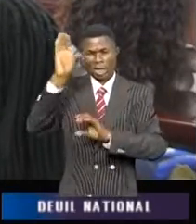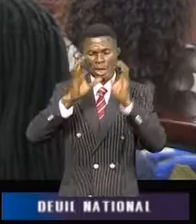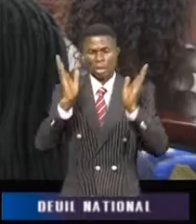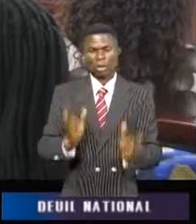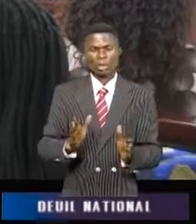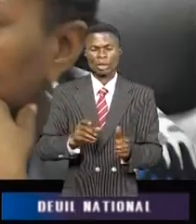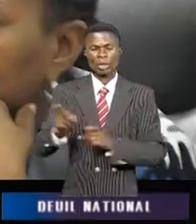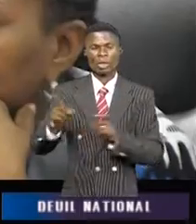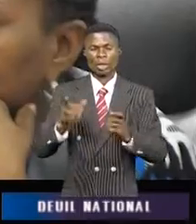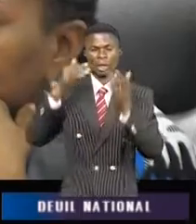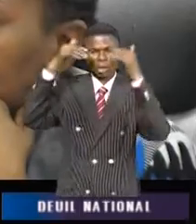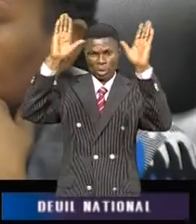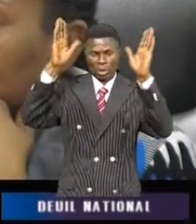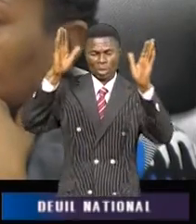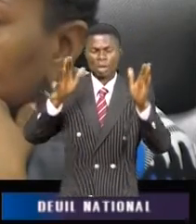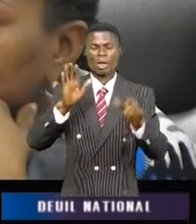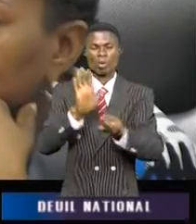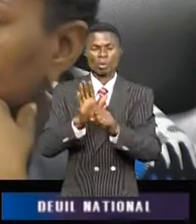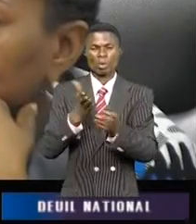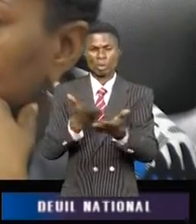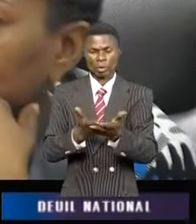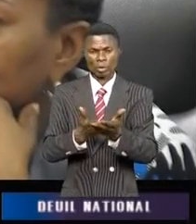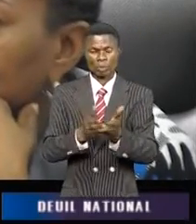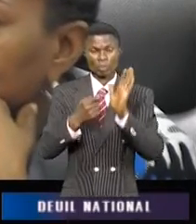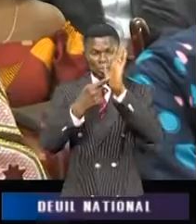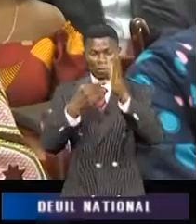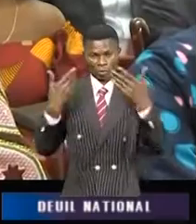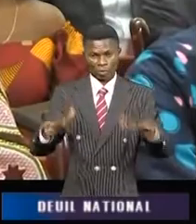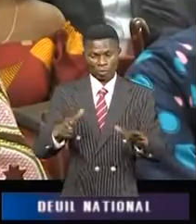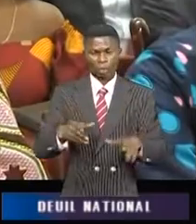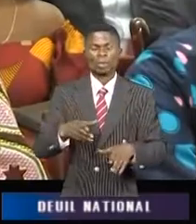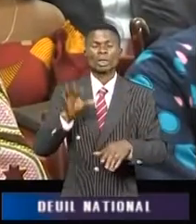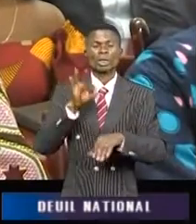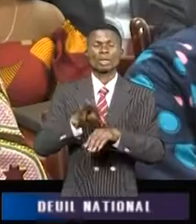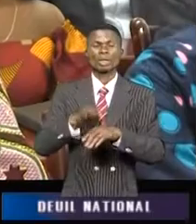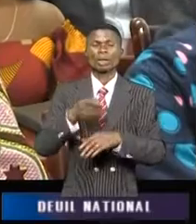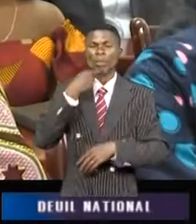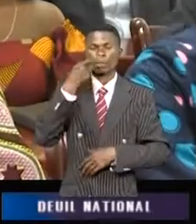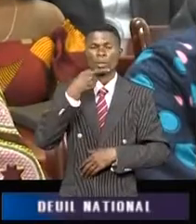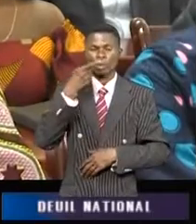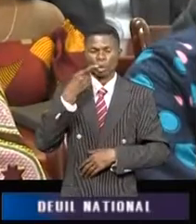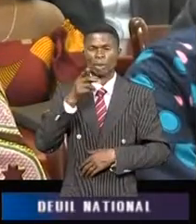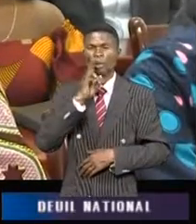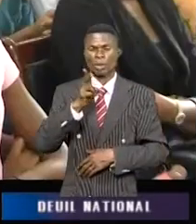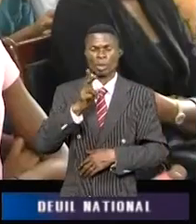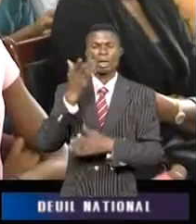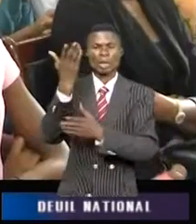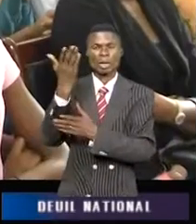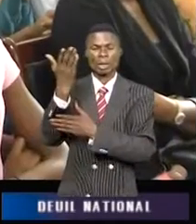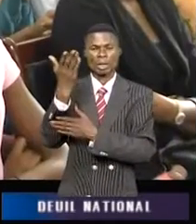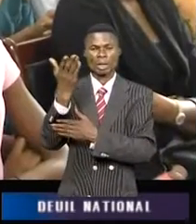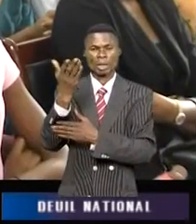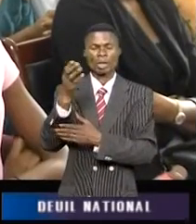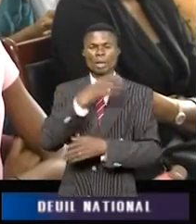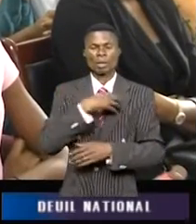littéraires du secondaire en font la fierté. Mais au-delà de cette présentation, elle a saisi cette opportunité pour faire naturellement le plaidoyer en faveur de la